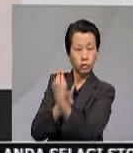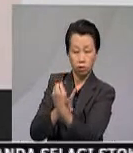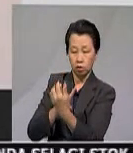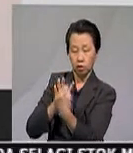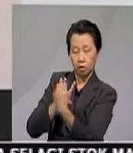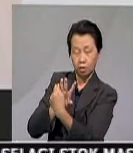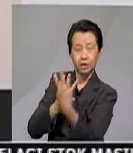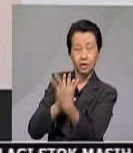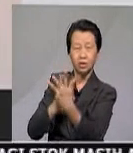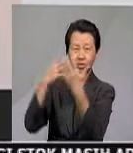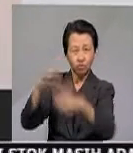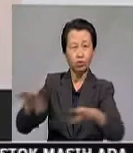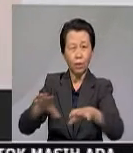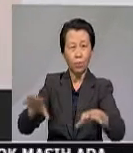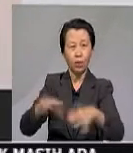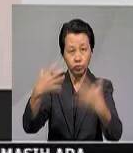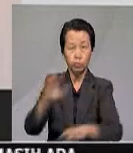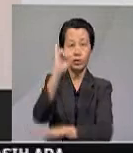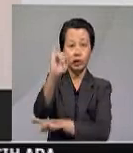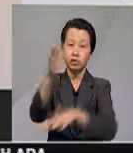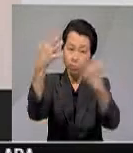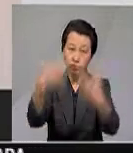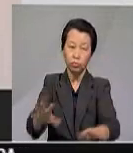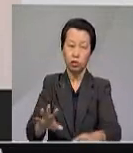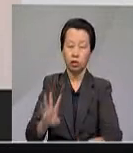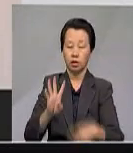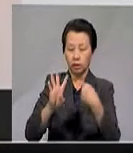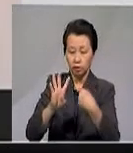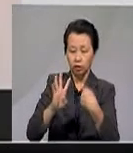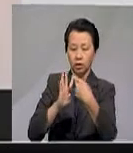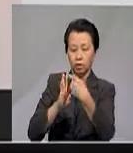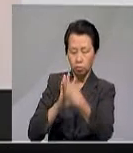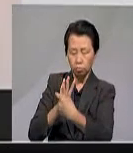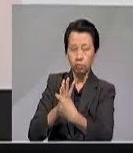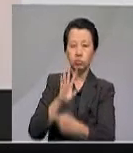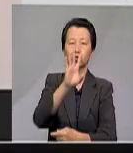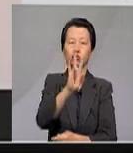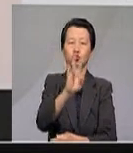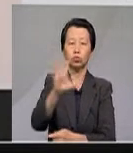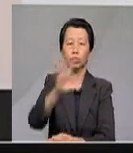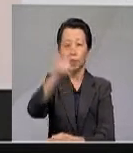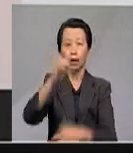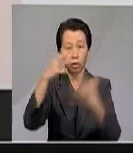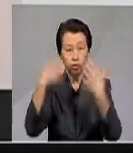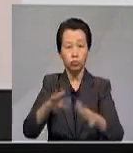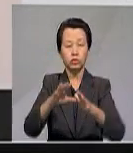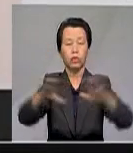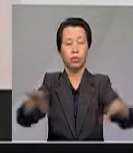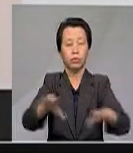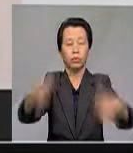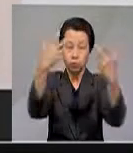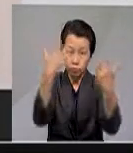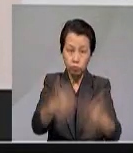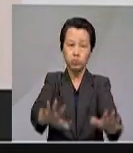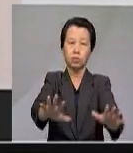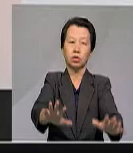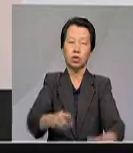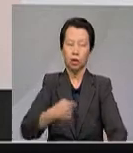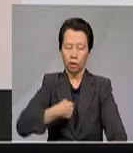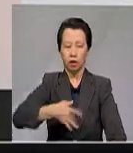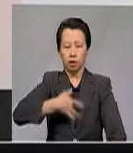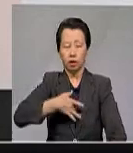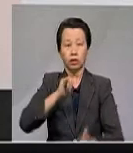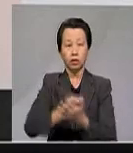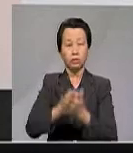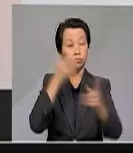dalam masa setahun setengah lebih kurang tiga daripada empat 75% 75% daripada janji telah pun dilaksanakan Saya rasa itu